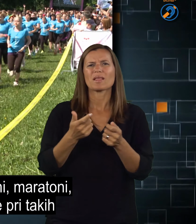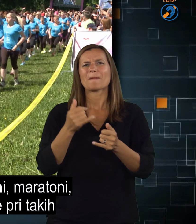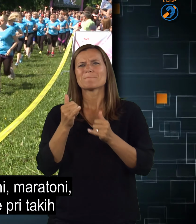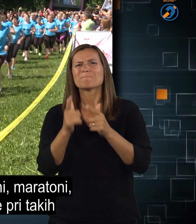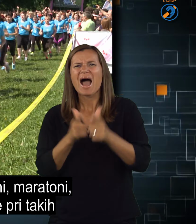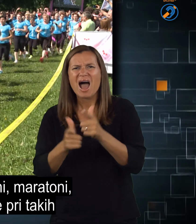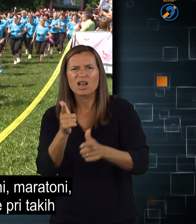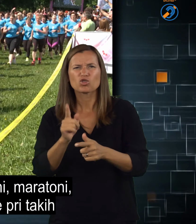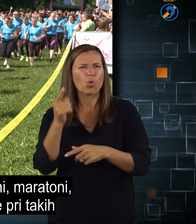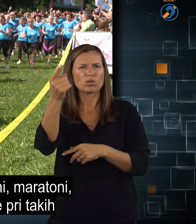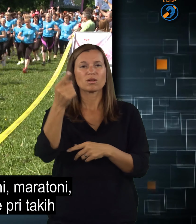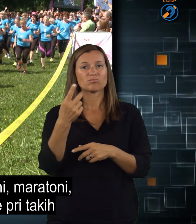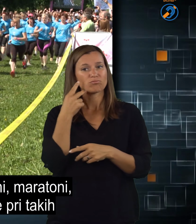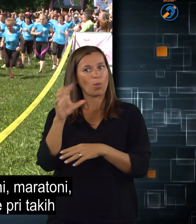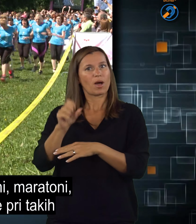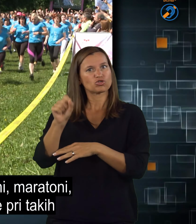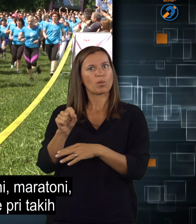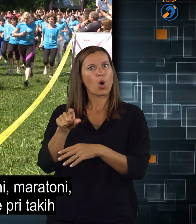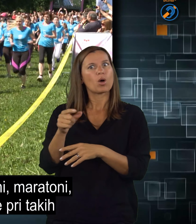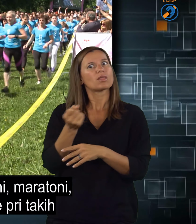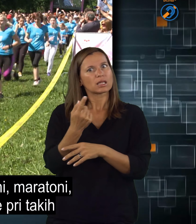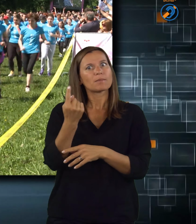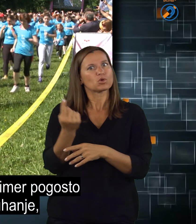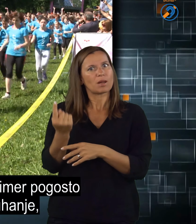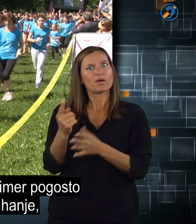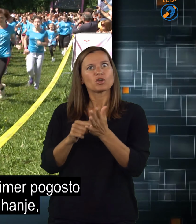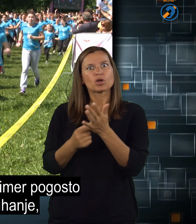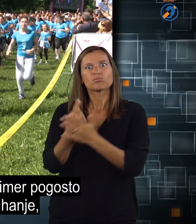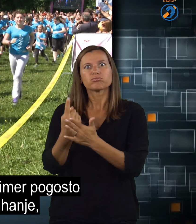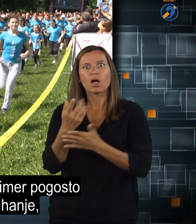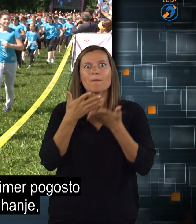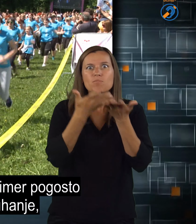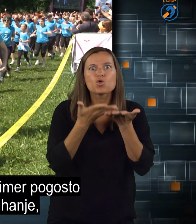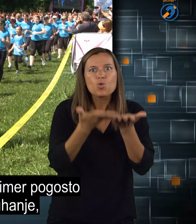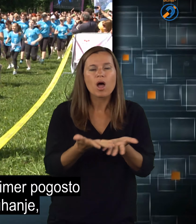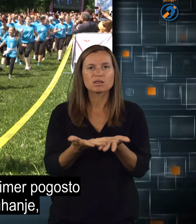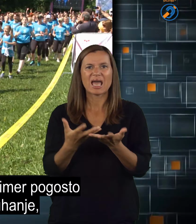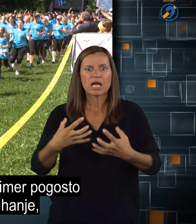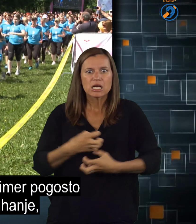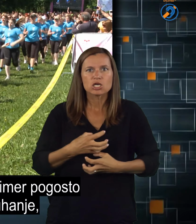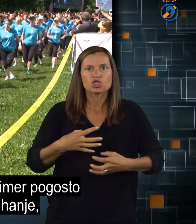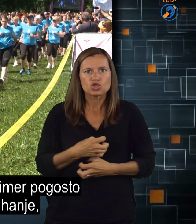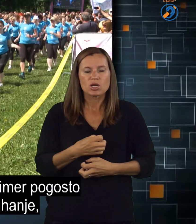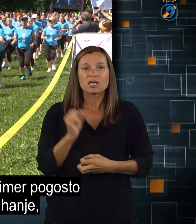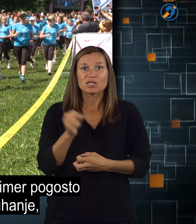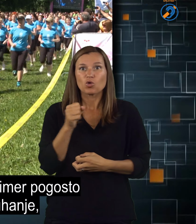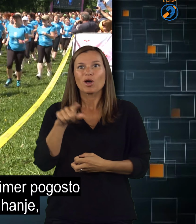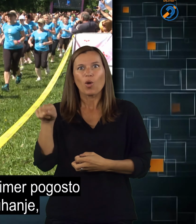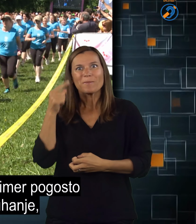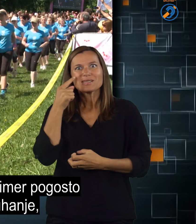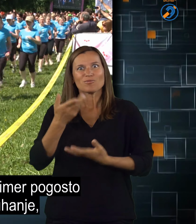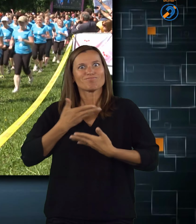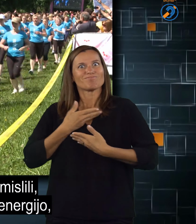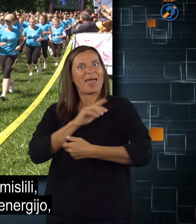maratoni, opažamo, da se pri takih posameznikih naprimer pogosto pojavlja bruhanje, krči, zaradi tega, ker